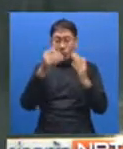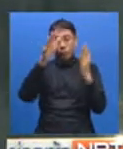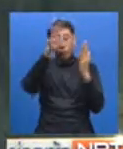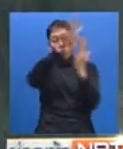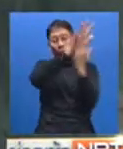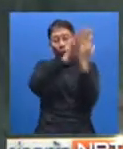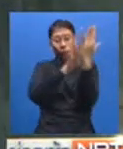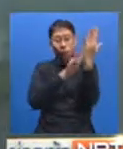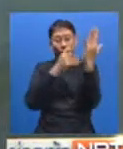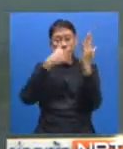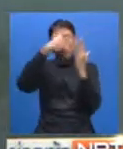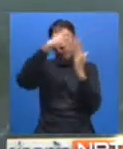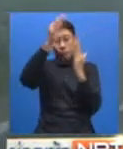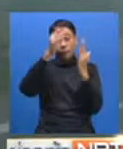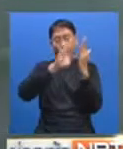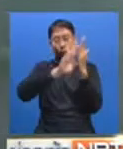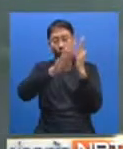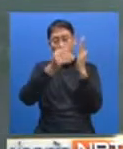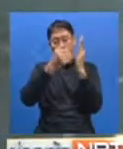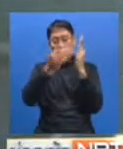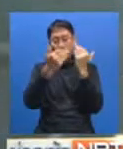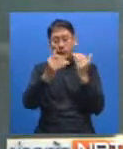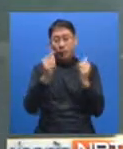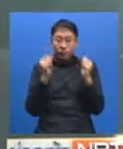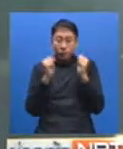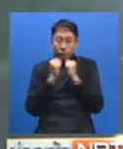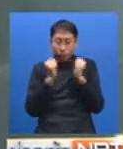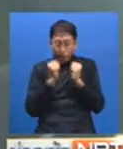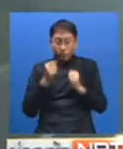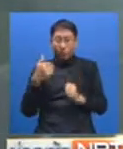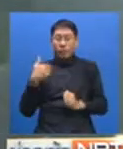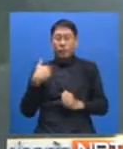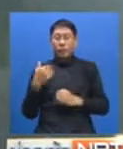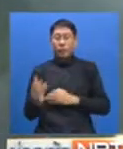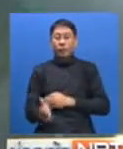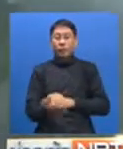ตอนบนทำให้ภาคเหนือและภาคส่วนออกเฉียงเหนือมีอากาศเย็นในช่วงเช้าๆด้วยค่ะอ่ะ